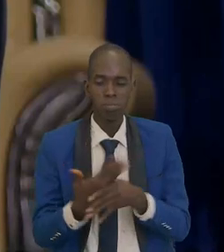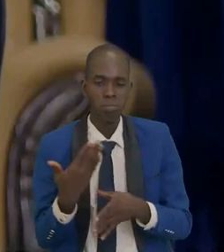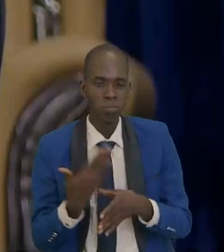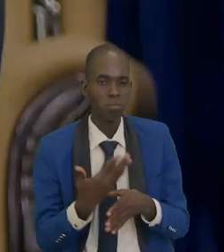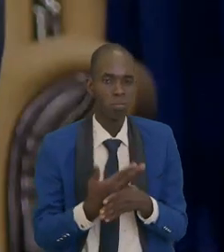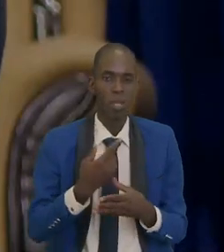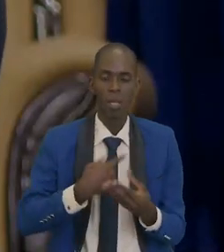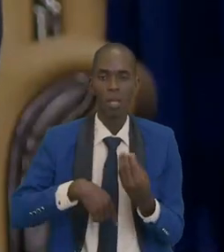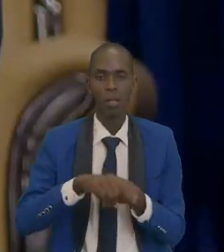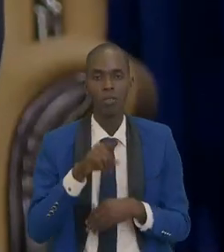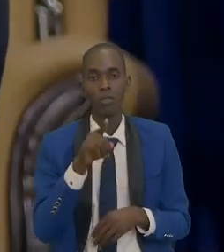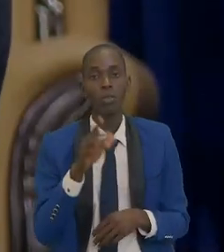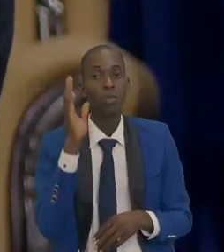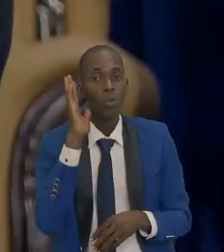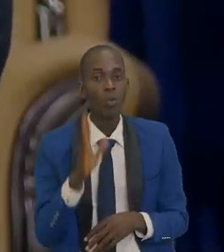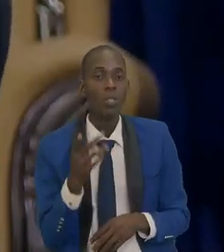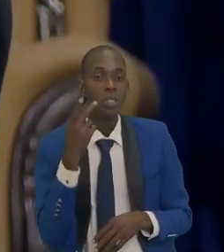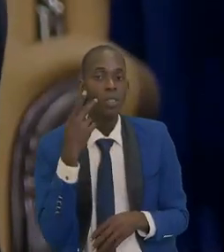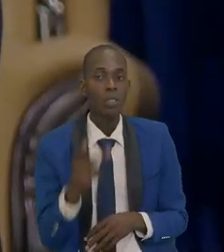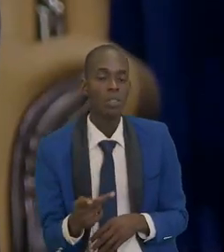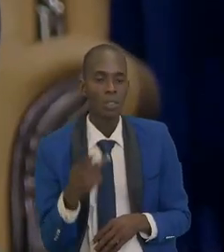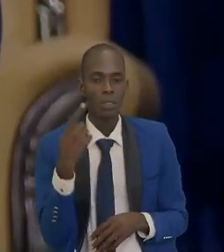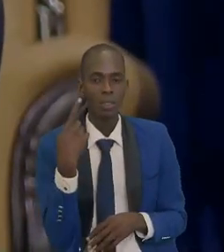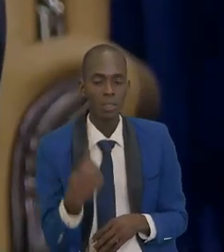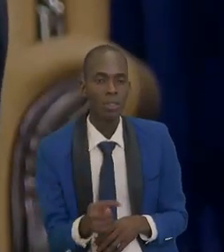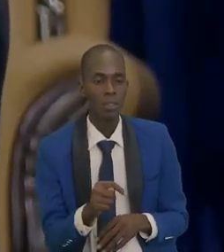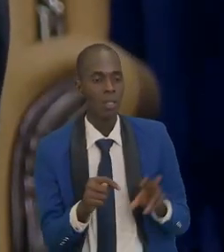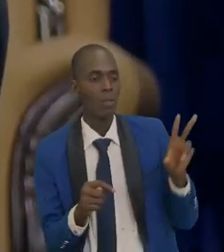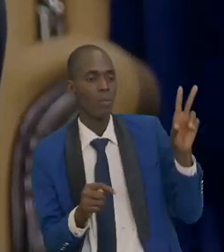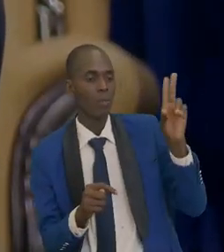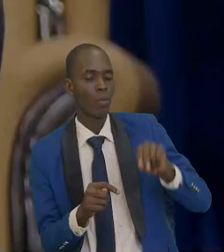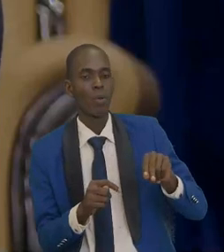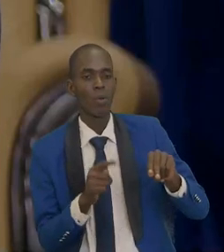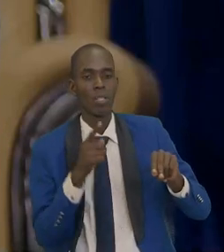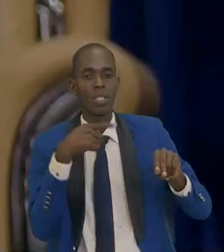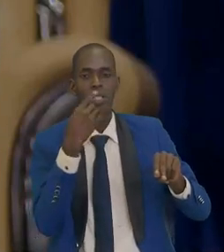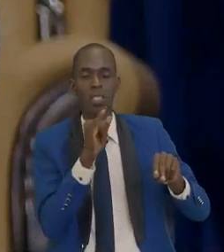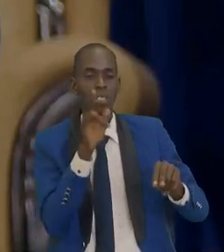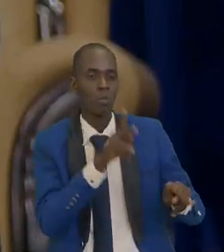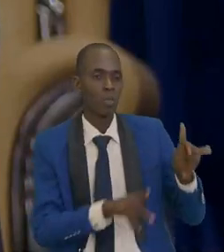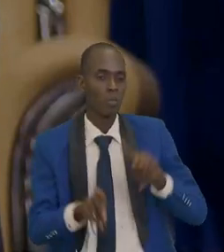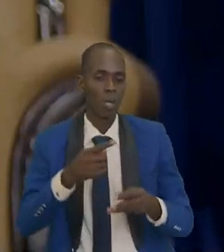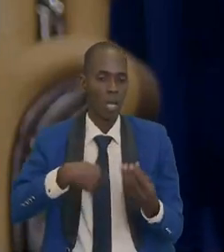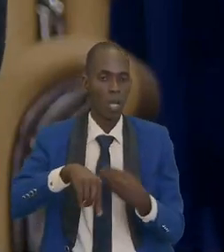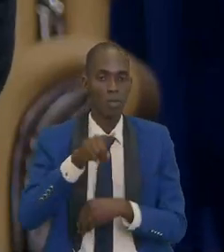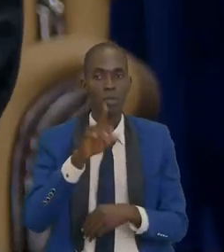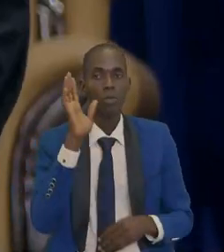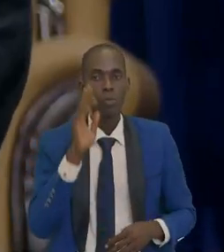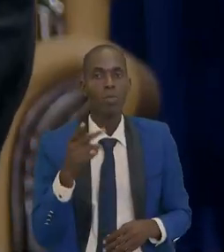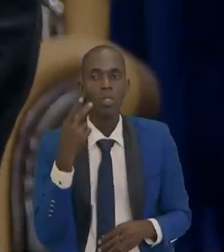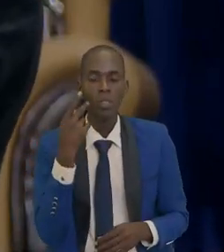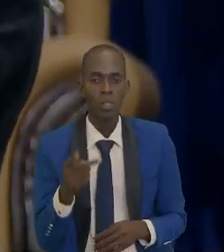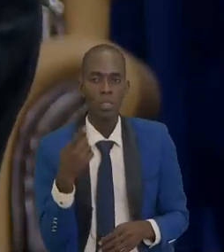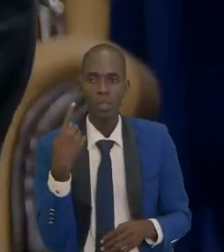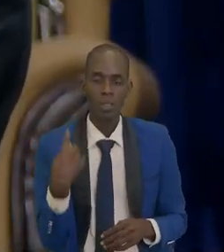autour de vous. Vous verrez ceux qui disent beaucoup de choses autour de vous. Vous